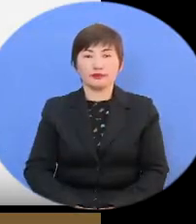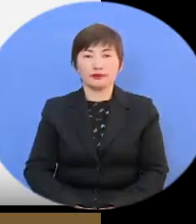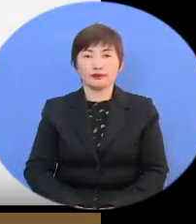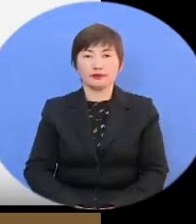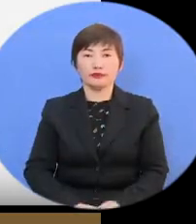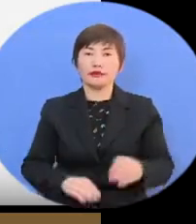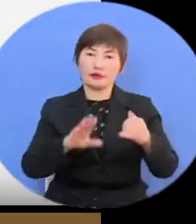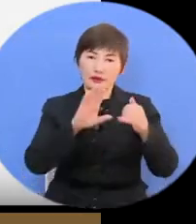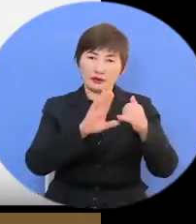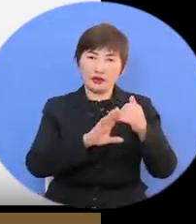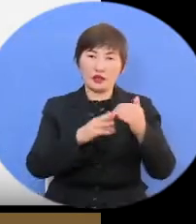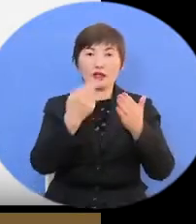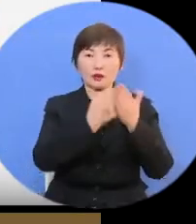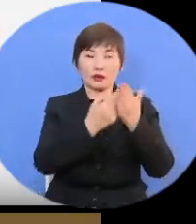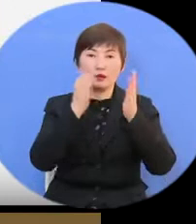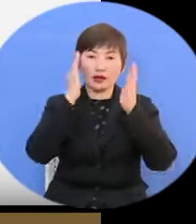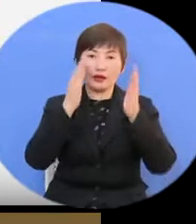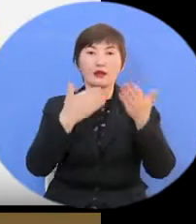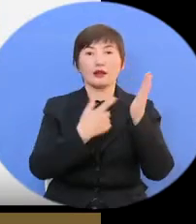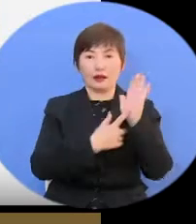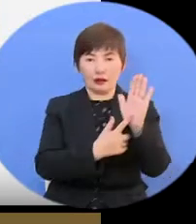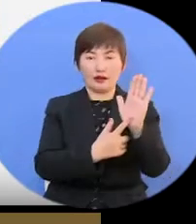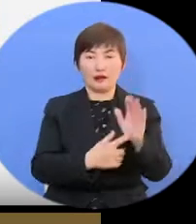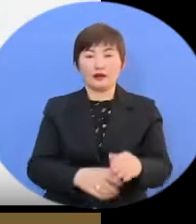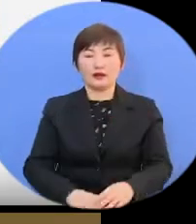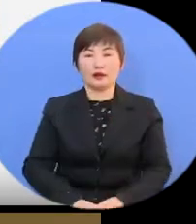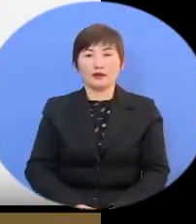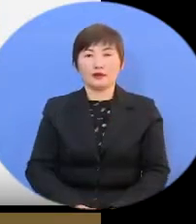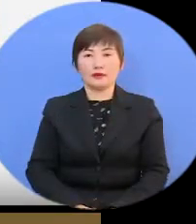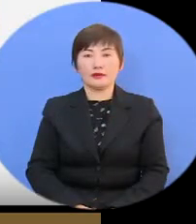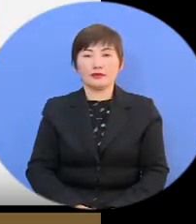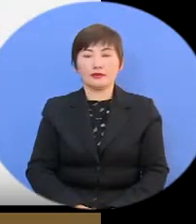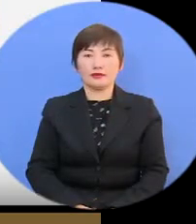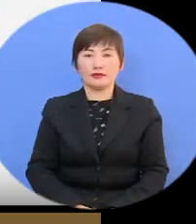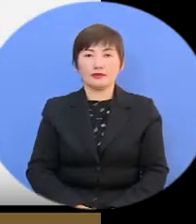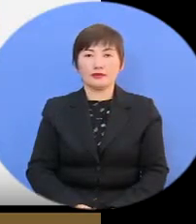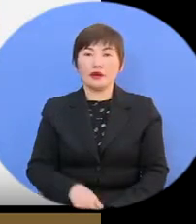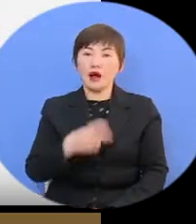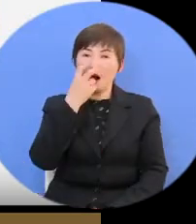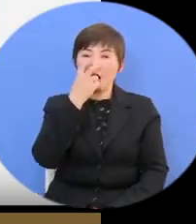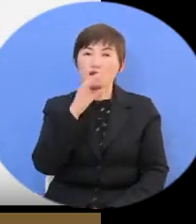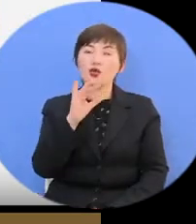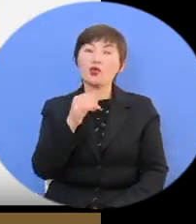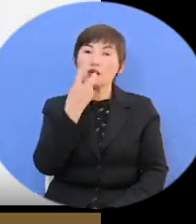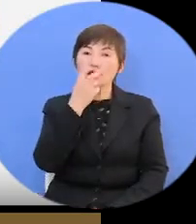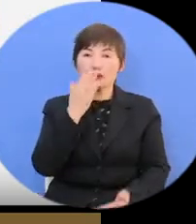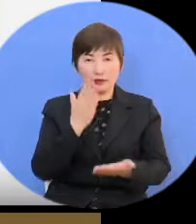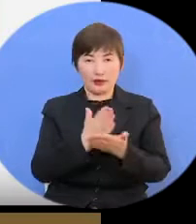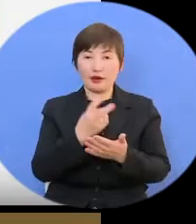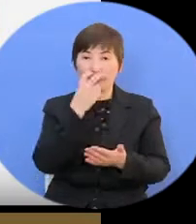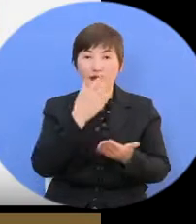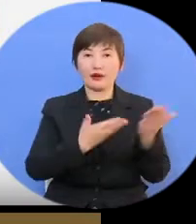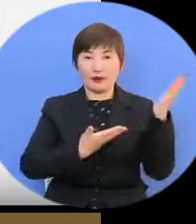За дараах зурганд анхаарлаа хандуулъя. За хүүхдүүдээ дараах зургийг сайтар ажиглаарай. Юу ажиглагдаж байна вэ?